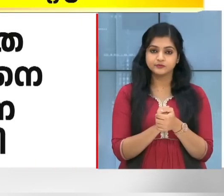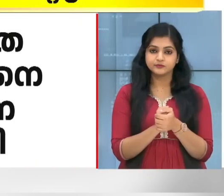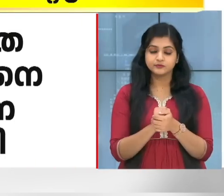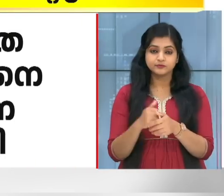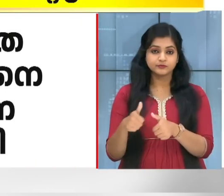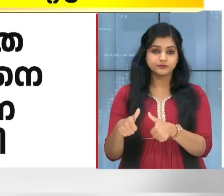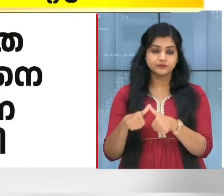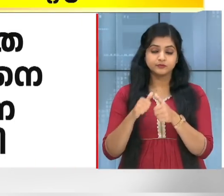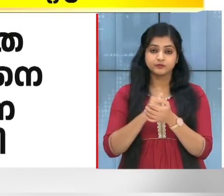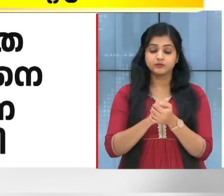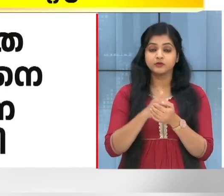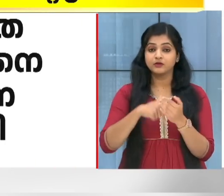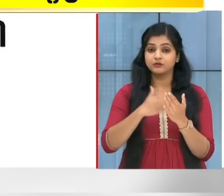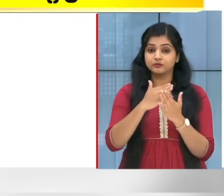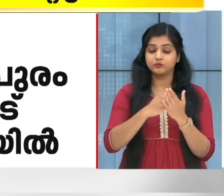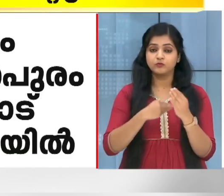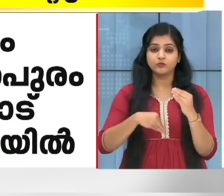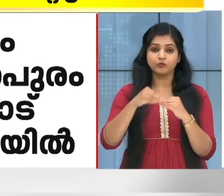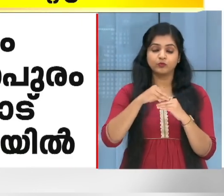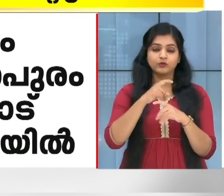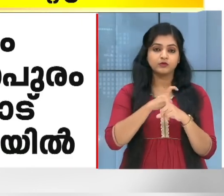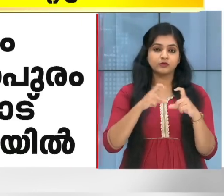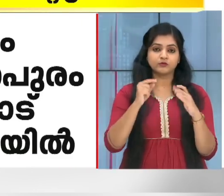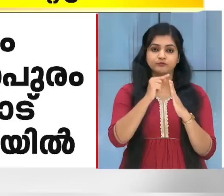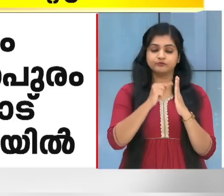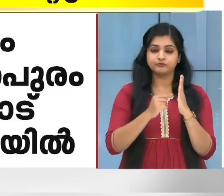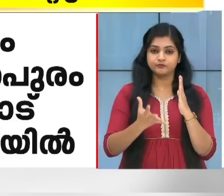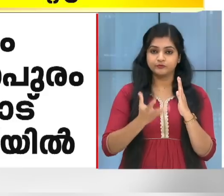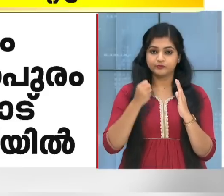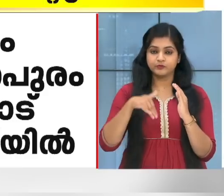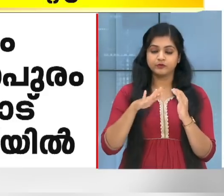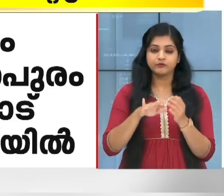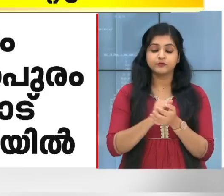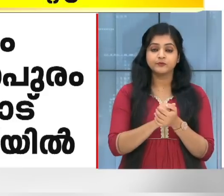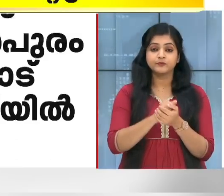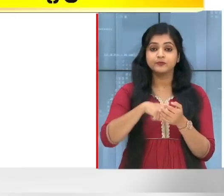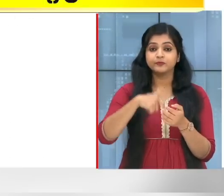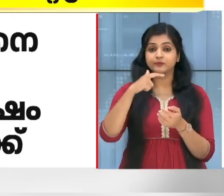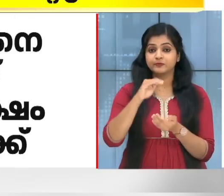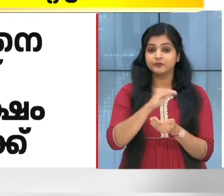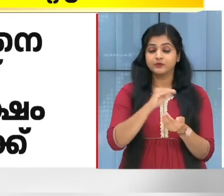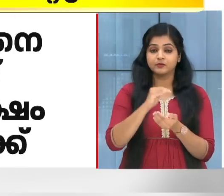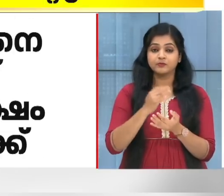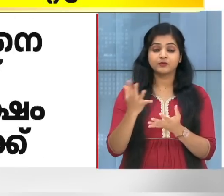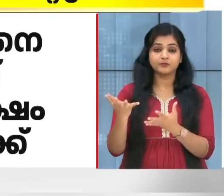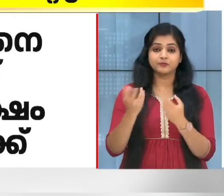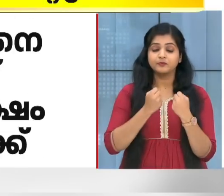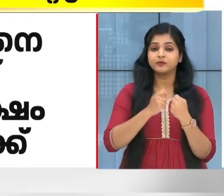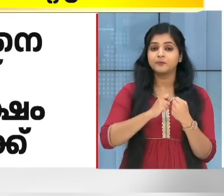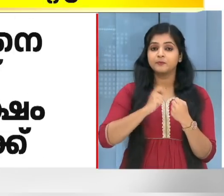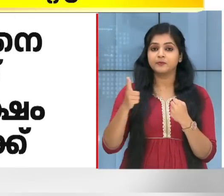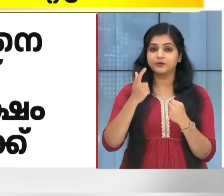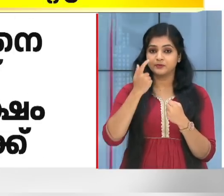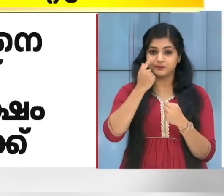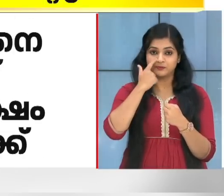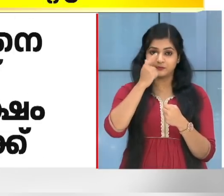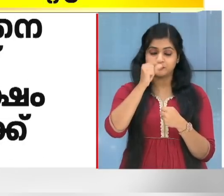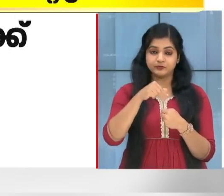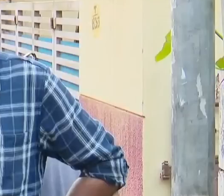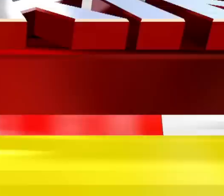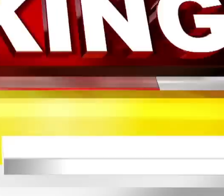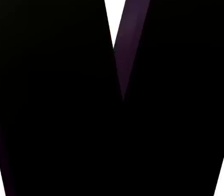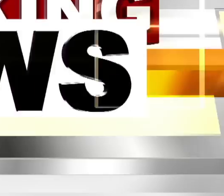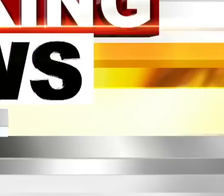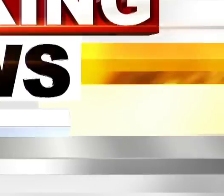അപ്രചരിക്കാര്യത്തിൽ ഒരു വ്യക്തത വന്നിരിക്കുന്നു എന്നുള്ളതാണ് ഏറ്റവും പ്രധാനപ്പെട്ട കാര്യം. മാത്രവുമല്ല, ഈ കുഞ്ഞിനെ വാങ്ങിയ പണം നൽകി വാങ്ങിയിട്ടുള്ള കരമന സ്വദേശിയാണ് നമ്മളോട് സംസാരിച്ചത്. അവർ പറഞ്ഞിരിക്കുന്ന